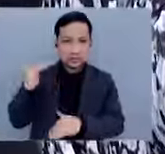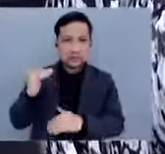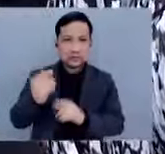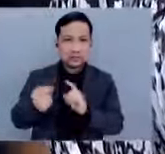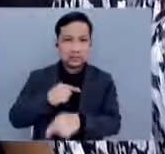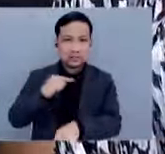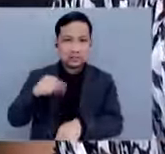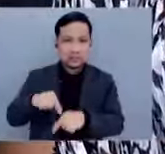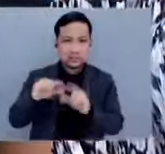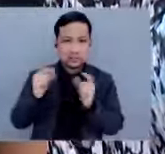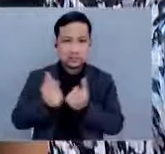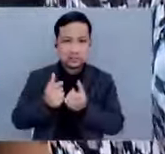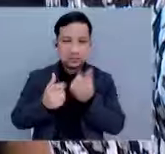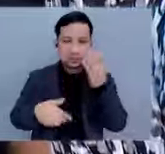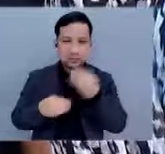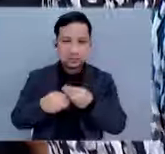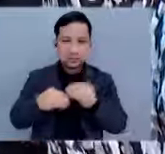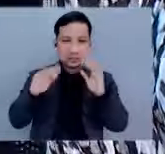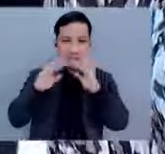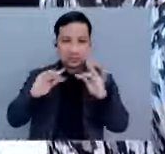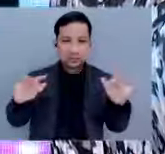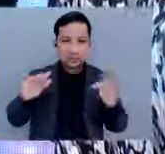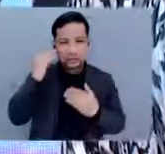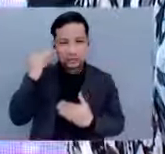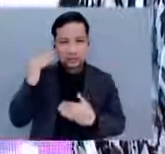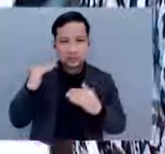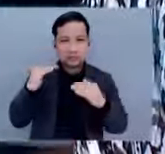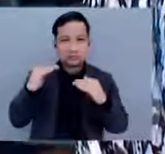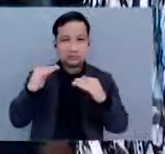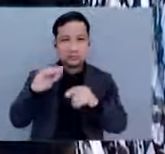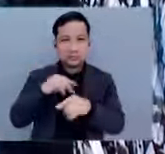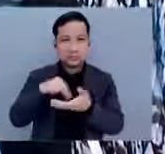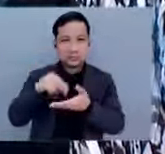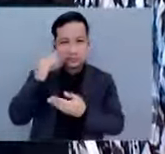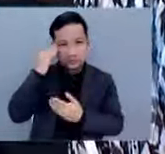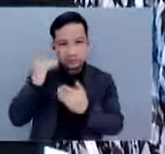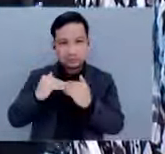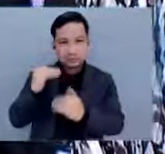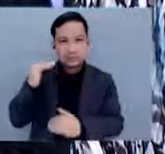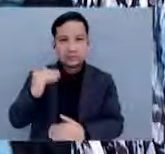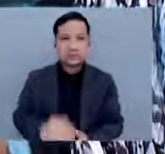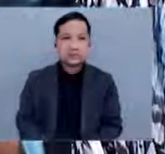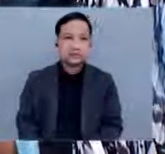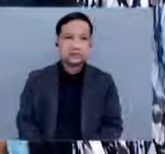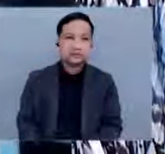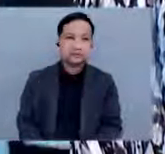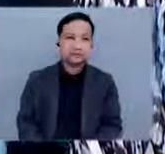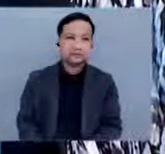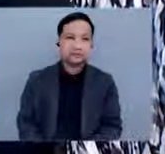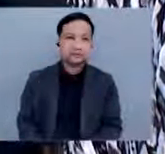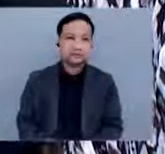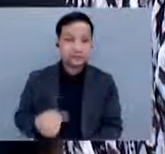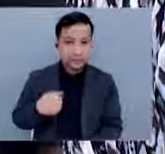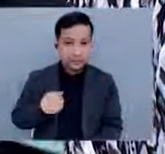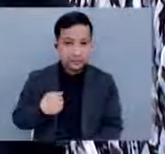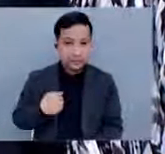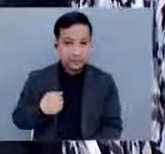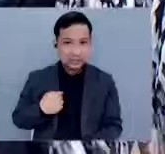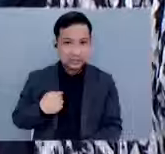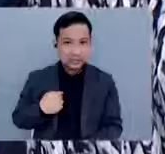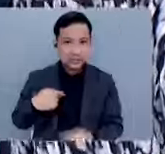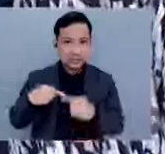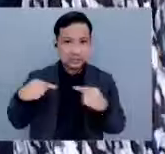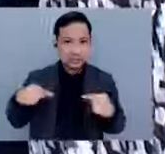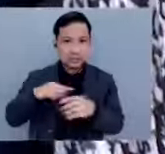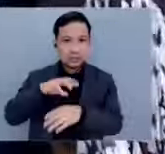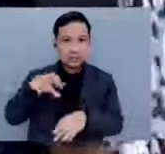grupo po ng mga festival dance. Okay. Tapos, ayan po, hindi po kami, magkakaaway po yung grupo po talaga